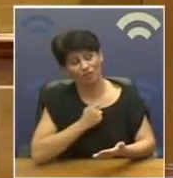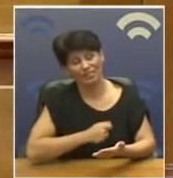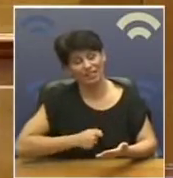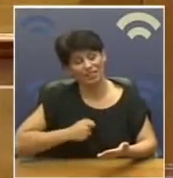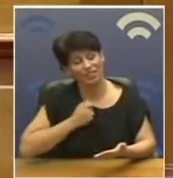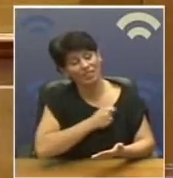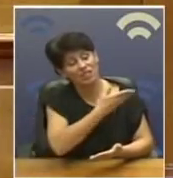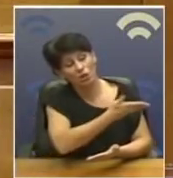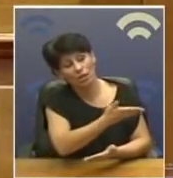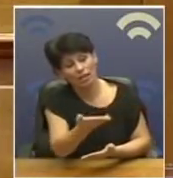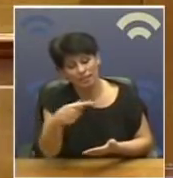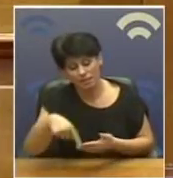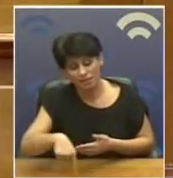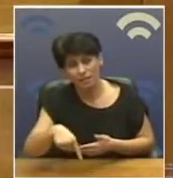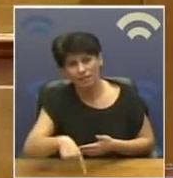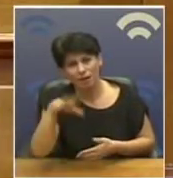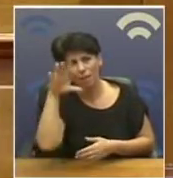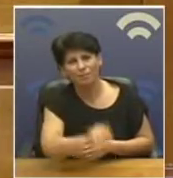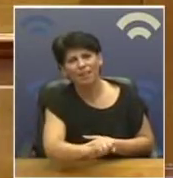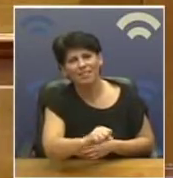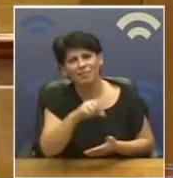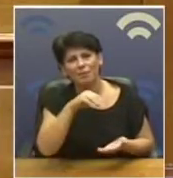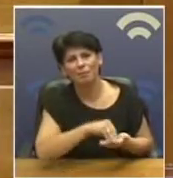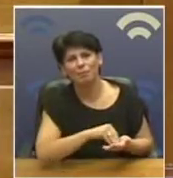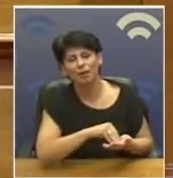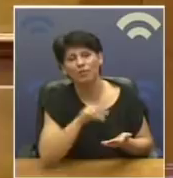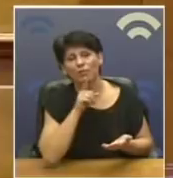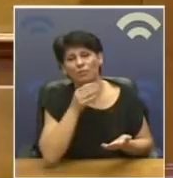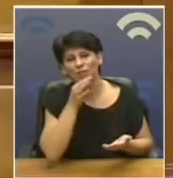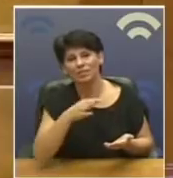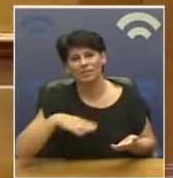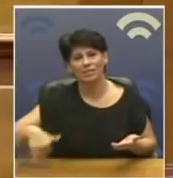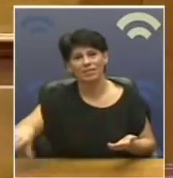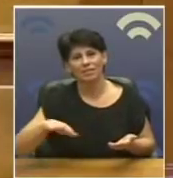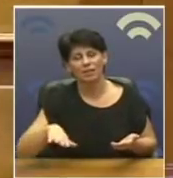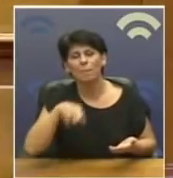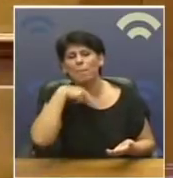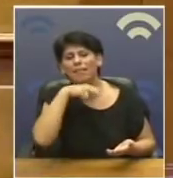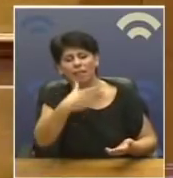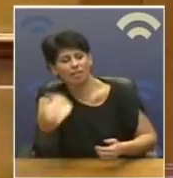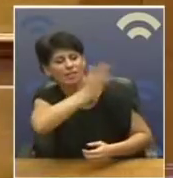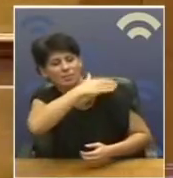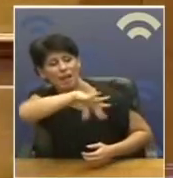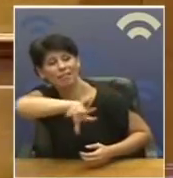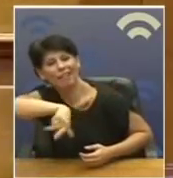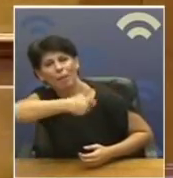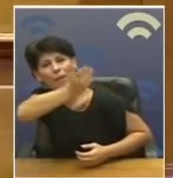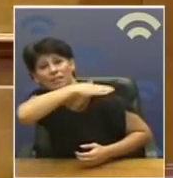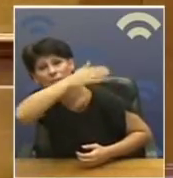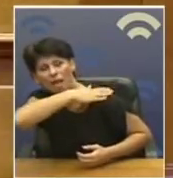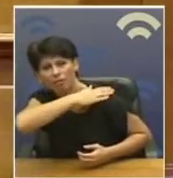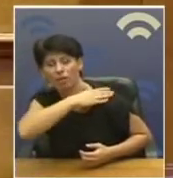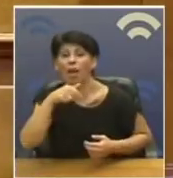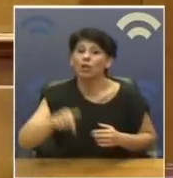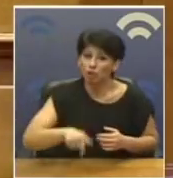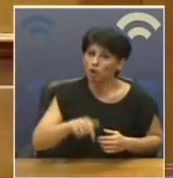σας σήμερα σας πιάσαμε για άλλη μια φορά, όπως λέει ο λαός μας, με τη γίδα στην πλάτη. Τα επιχειρήματά σας λοιπόν είναι